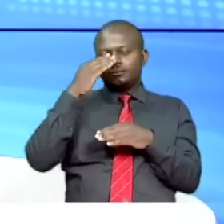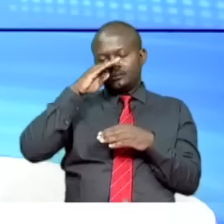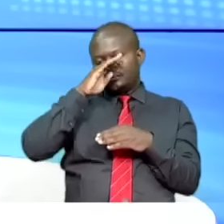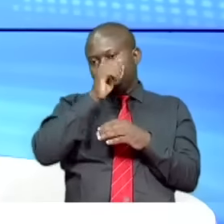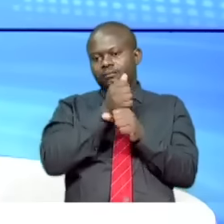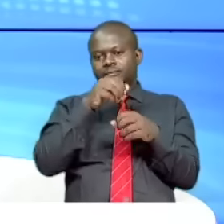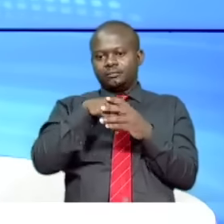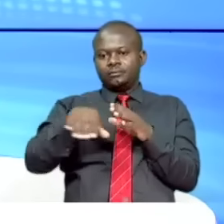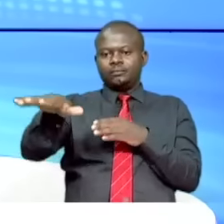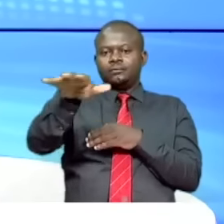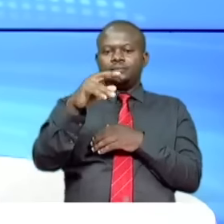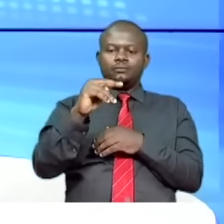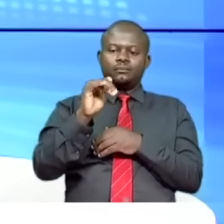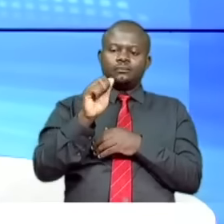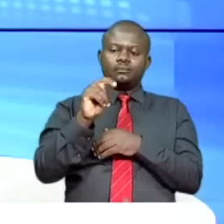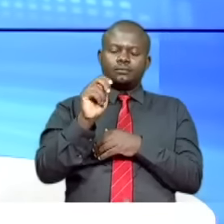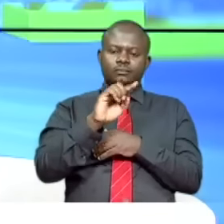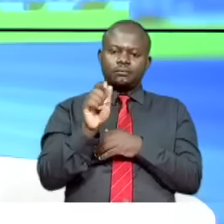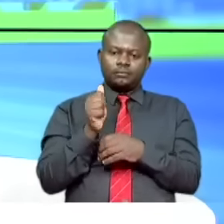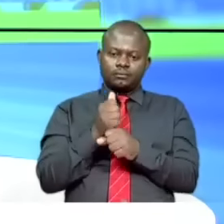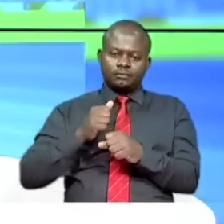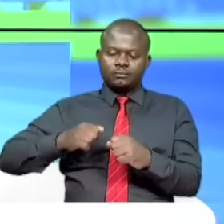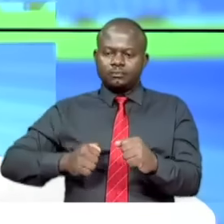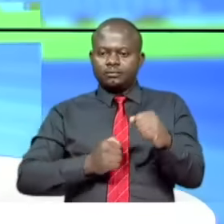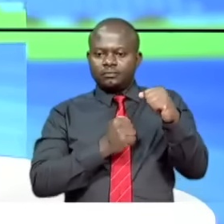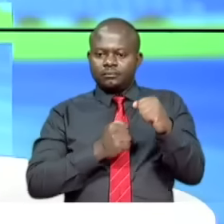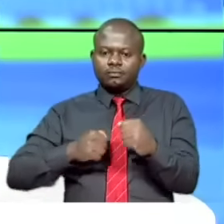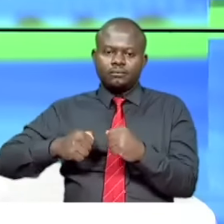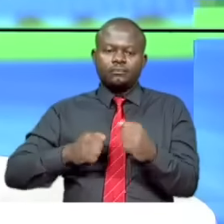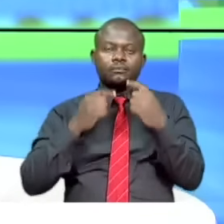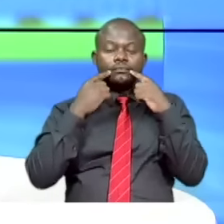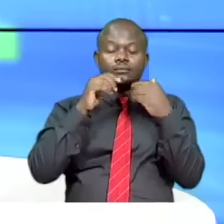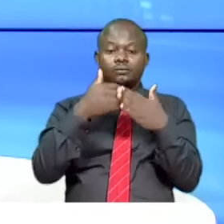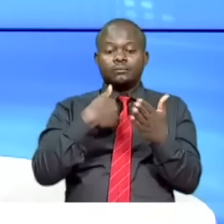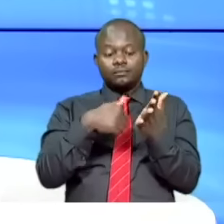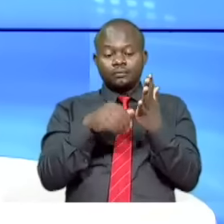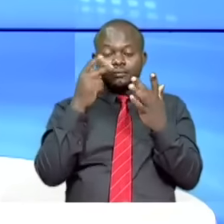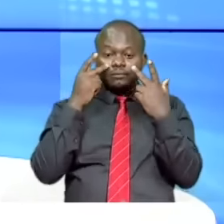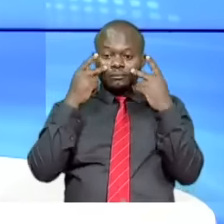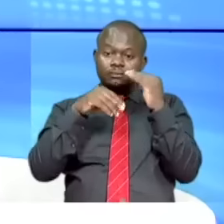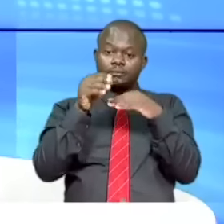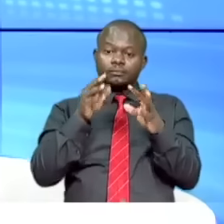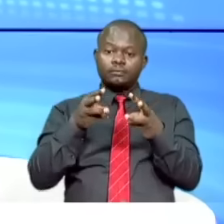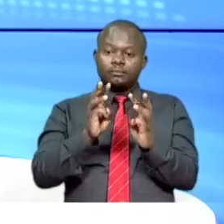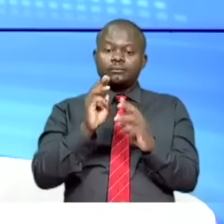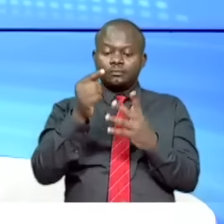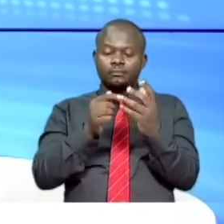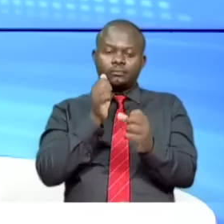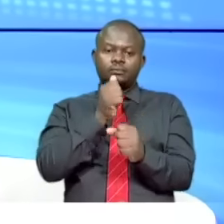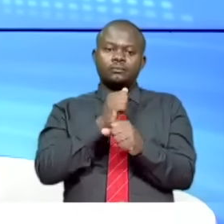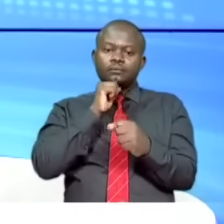abakorera mu gakiriro ka Nyanza cyane cyane abakora ububaji bavuga ko bafite ikibazo cyo kubona isoko ku buryo ibyo bakoze